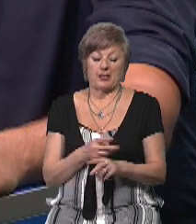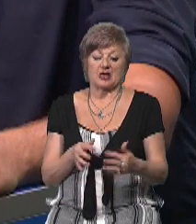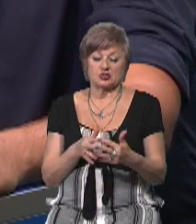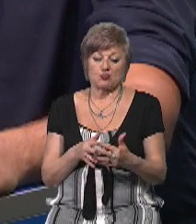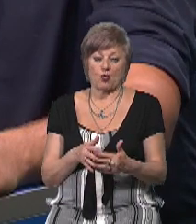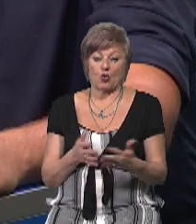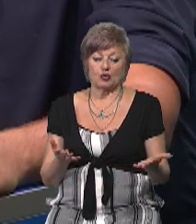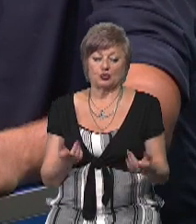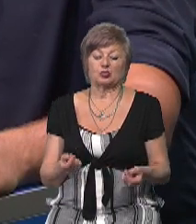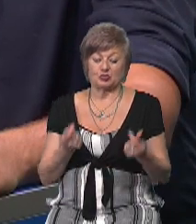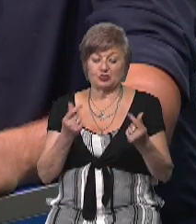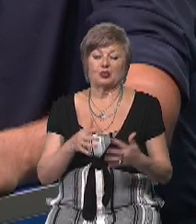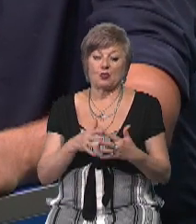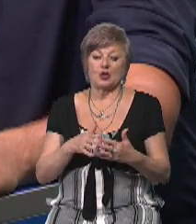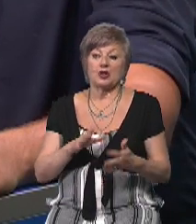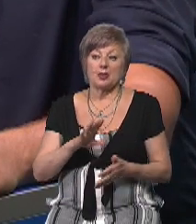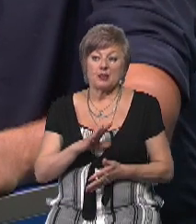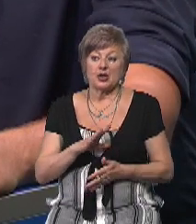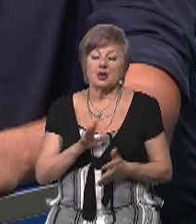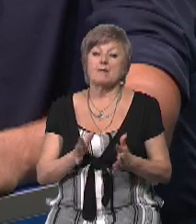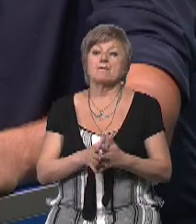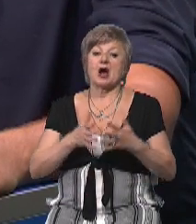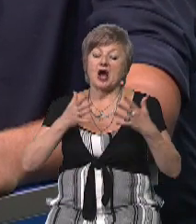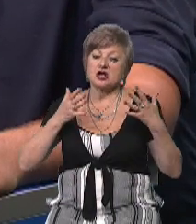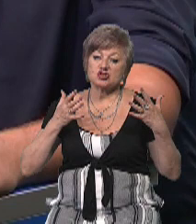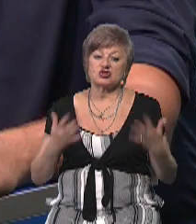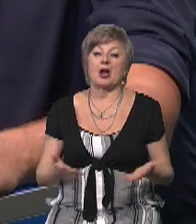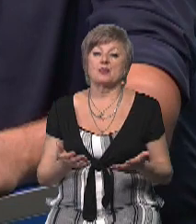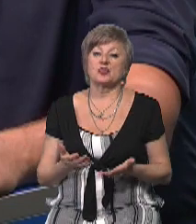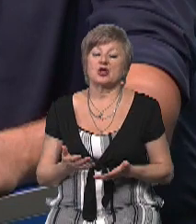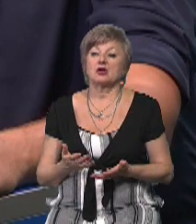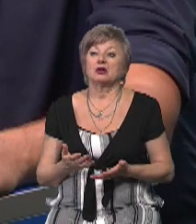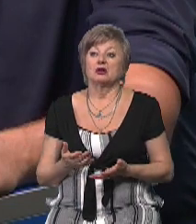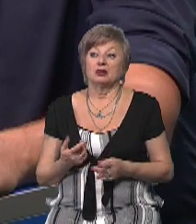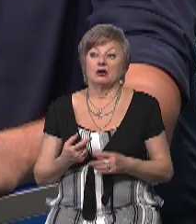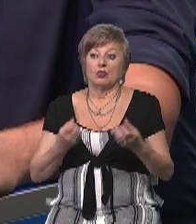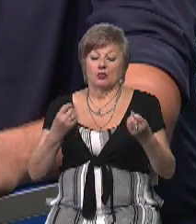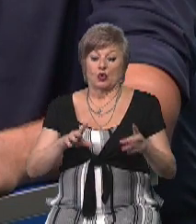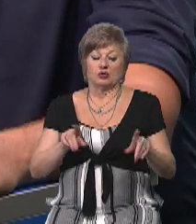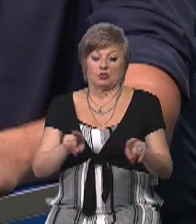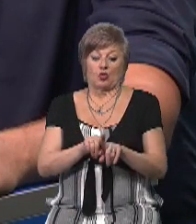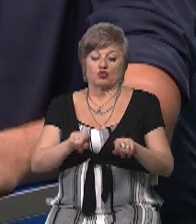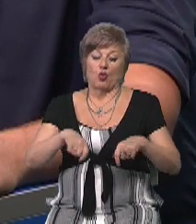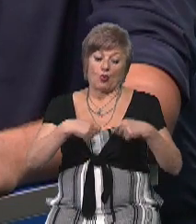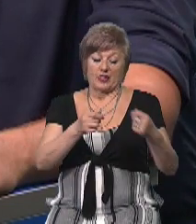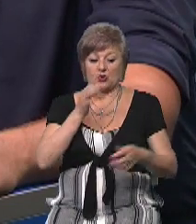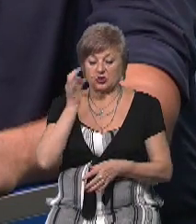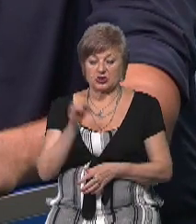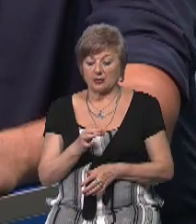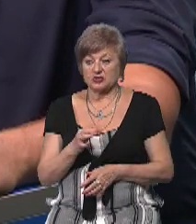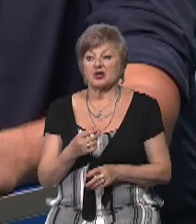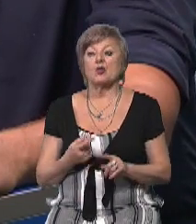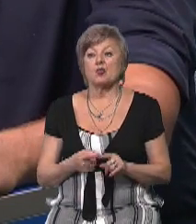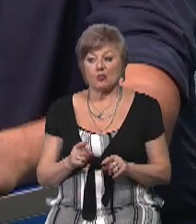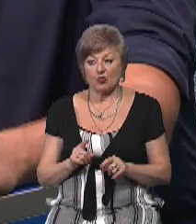так, ну, там бої, звичайно, були, але не наскільки масштабні, там, грандіозні якісь, тобто беруть і просто так віддають, захоплюють. Тобто, я думаю,